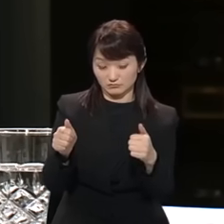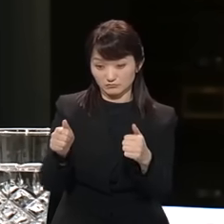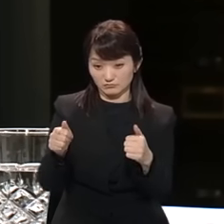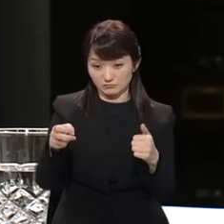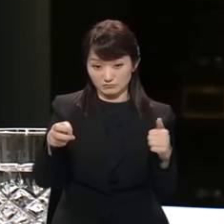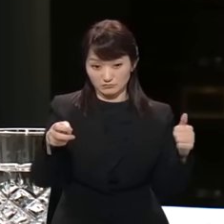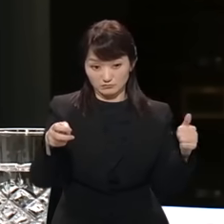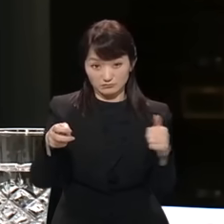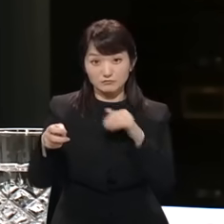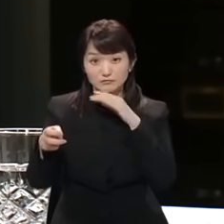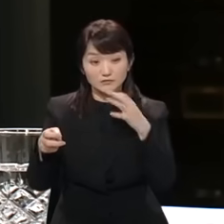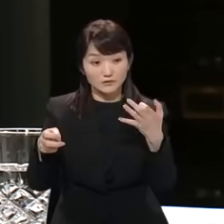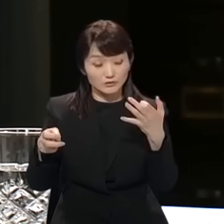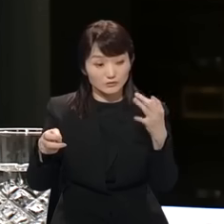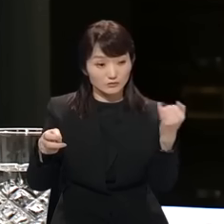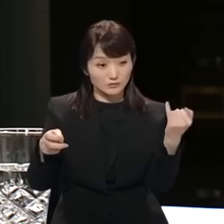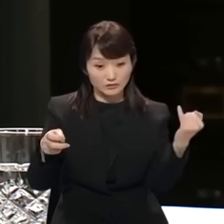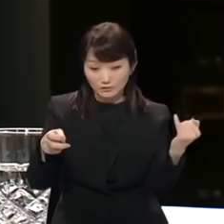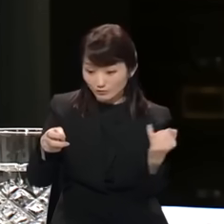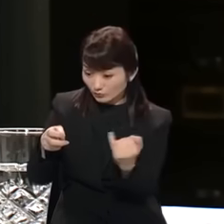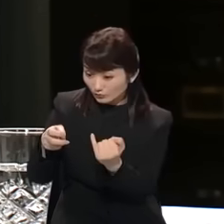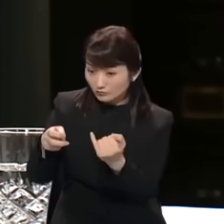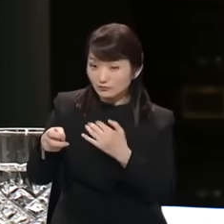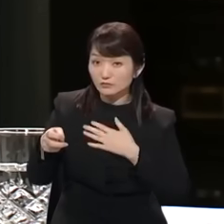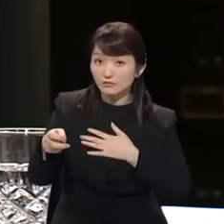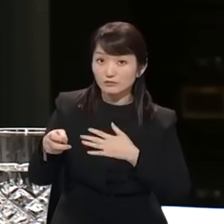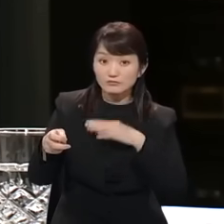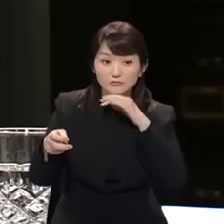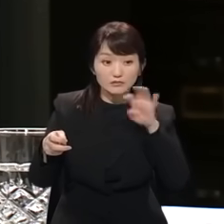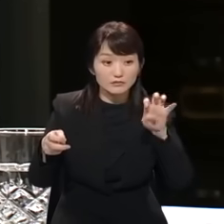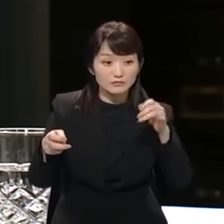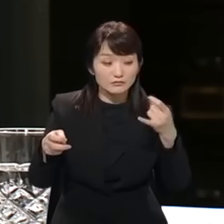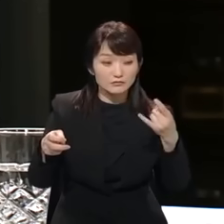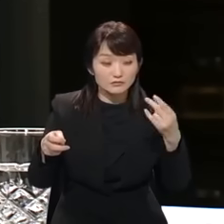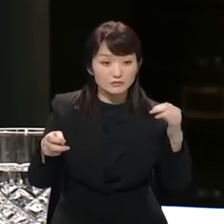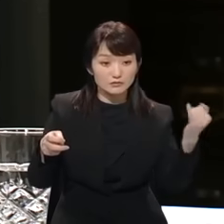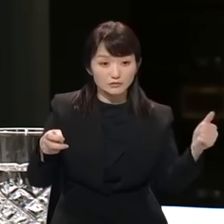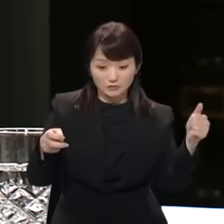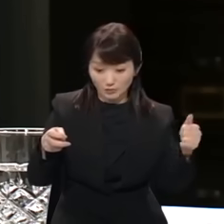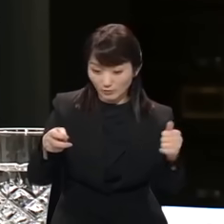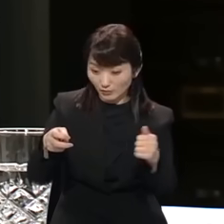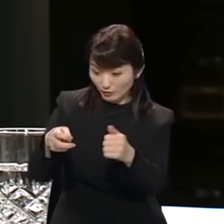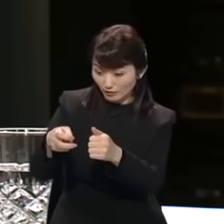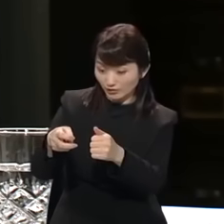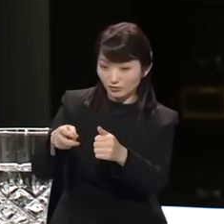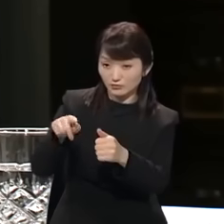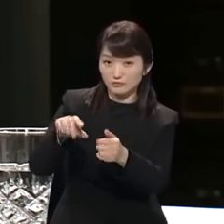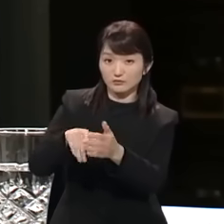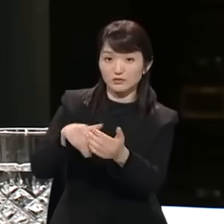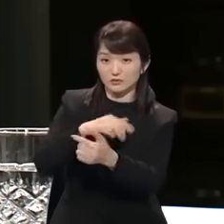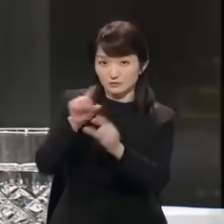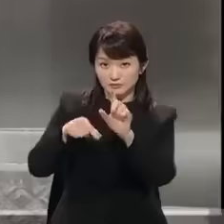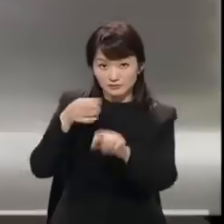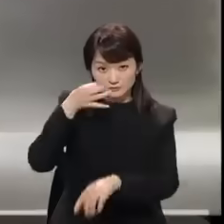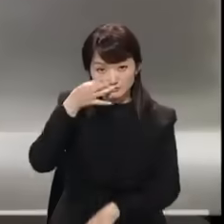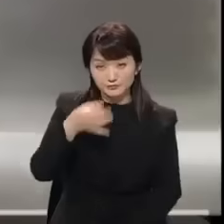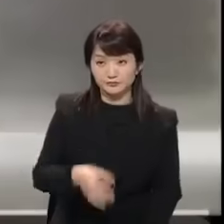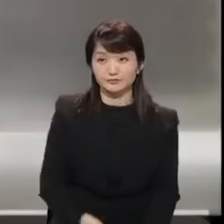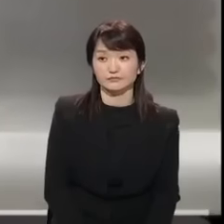줄 알았겠죠. 그런데 웬 40대 아저씨가 저벅저벅 차 앞으로 걸어온 겁니다. 당시 상황 직접 만나보시죠.